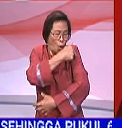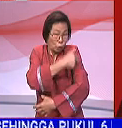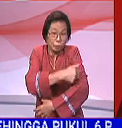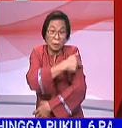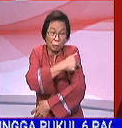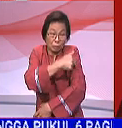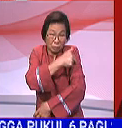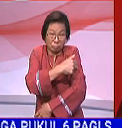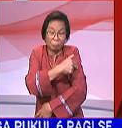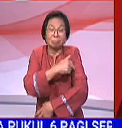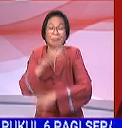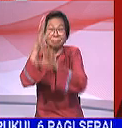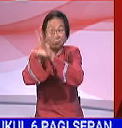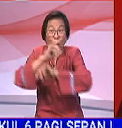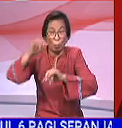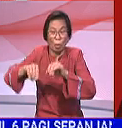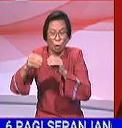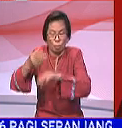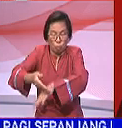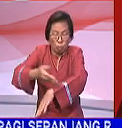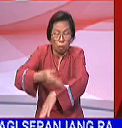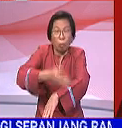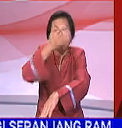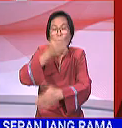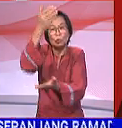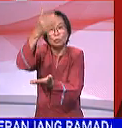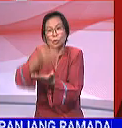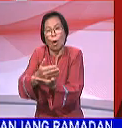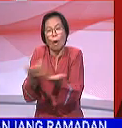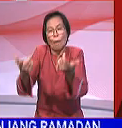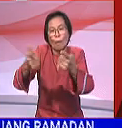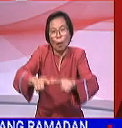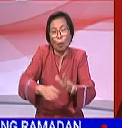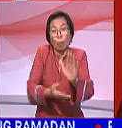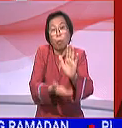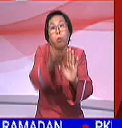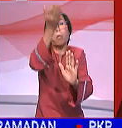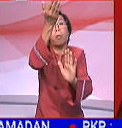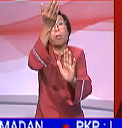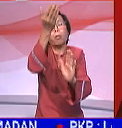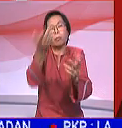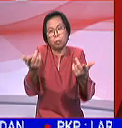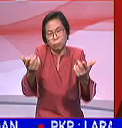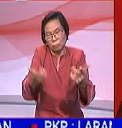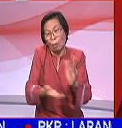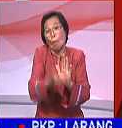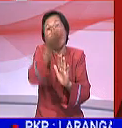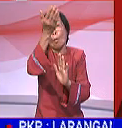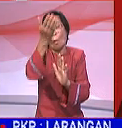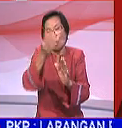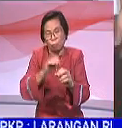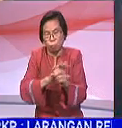perubatan di negeri ini perlu di petingkat kan supaya dapat menangani kesan berlakunya lonjakan jumlah cash positif